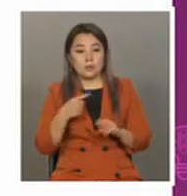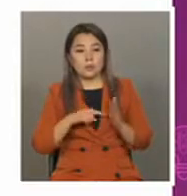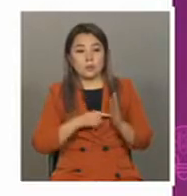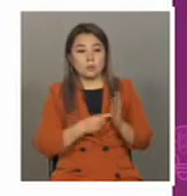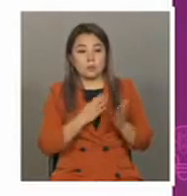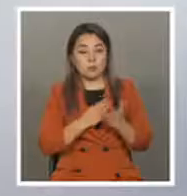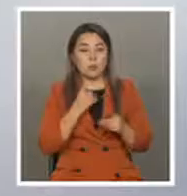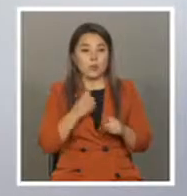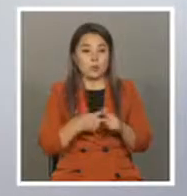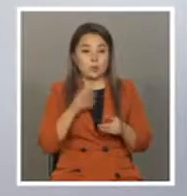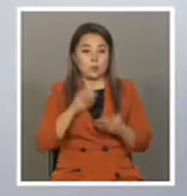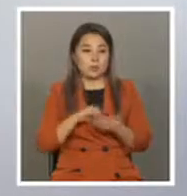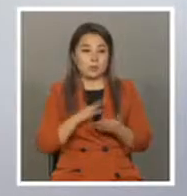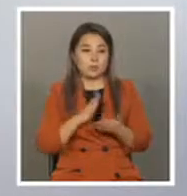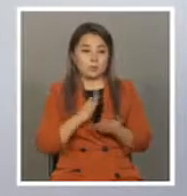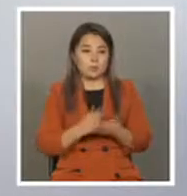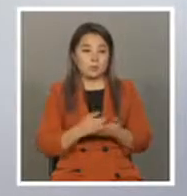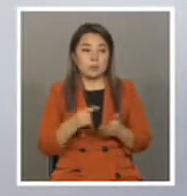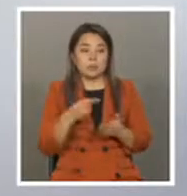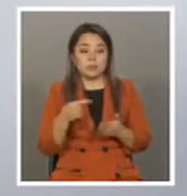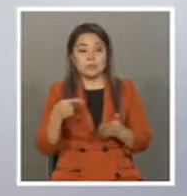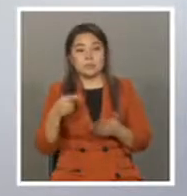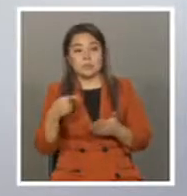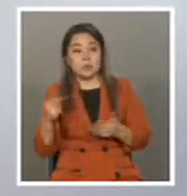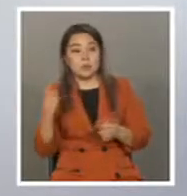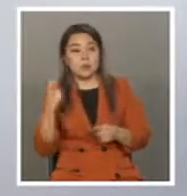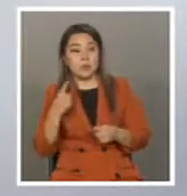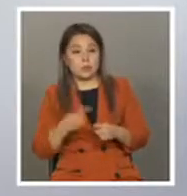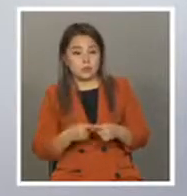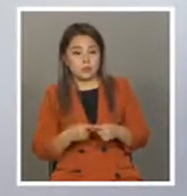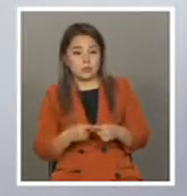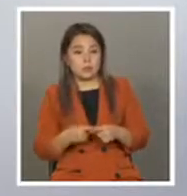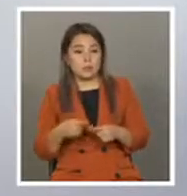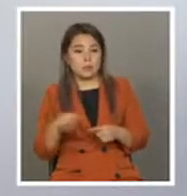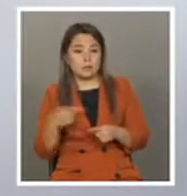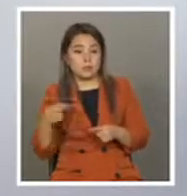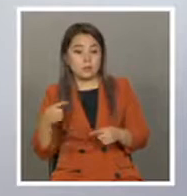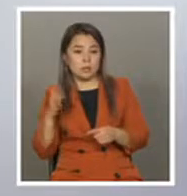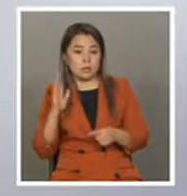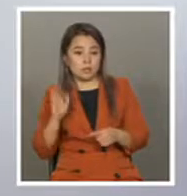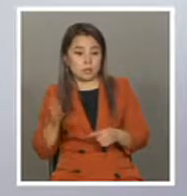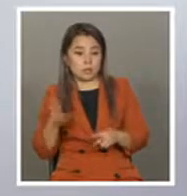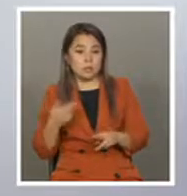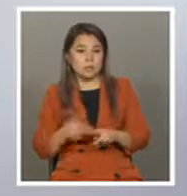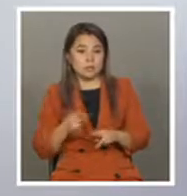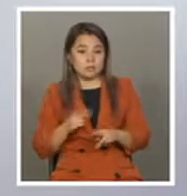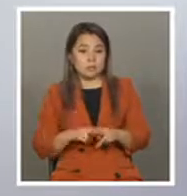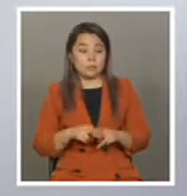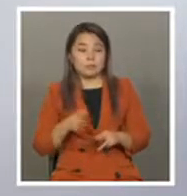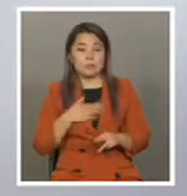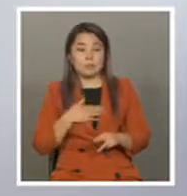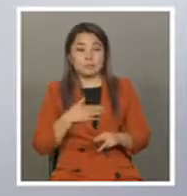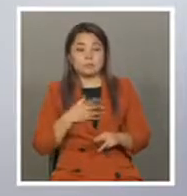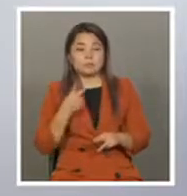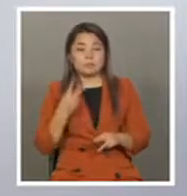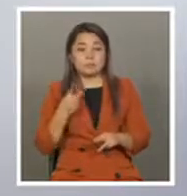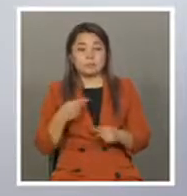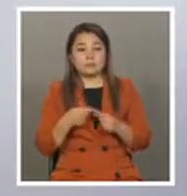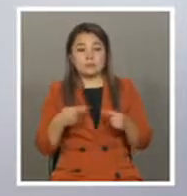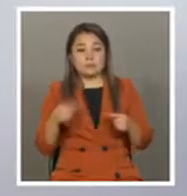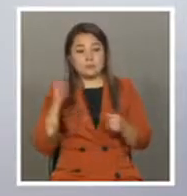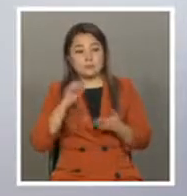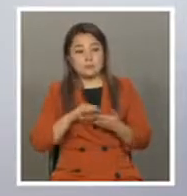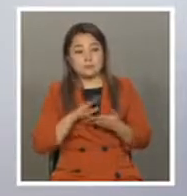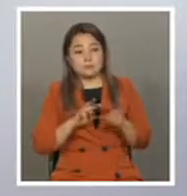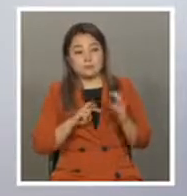сан шығады. Ал теріс санға теріс санды қоссаңыз, теріс сан шығады. Олай болса, біз 2 теріс санды іздестіріп